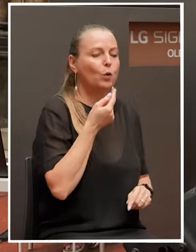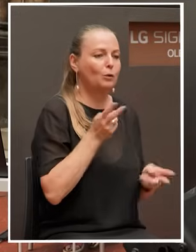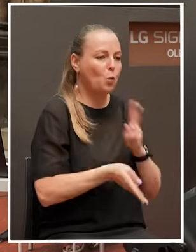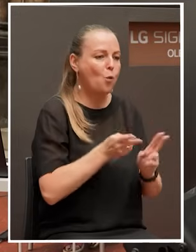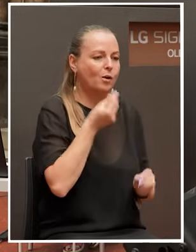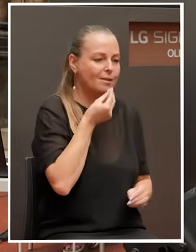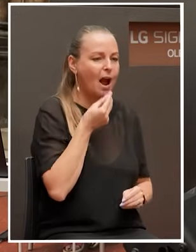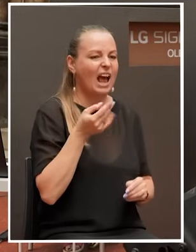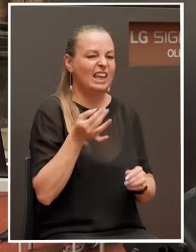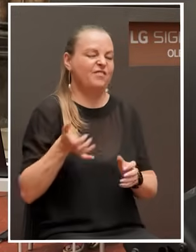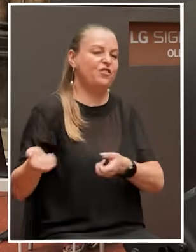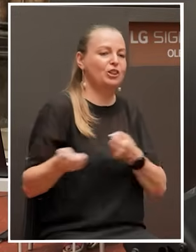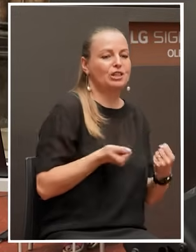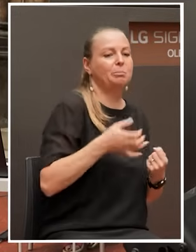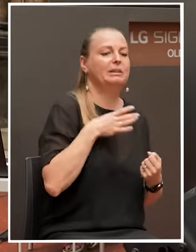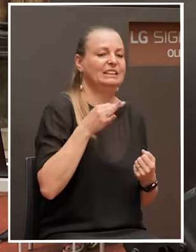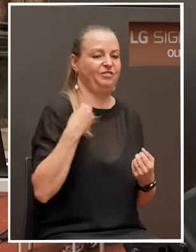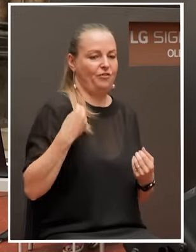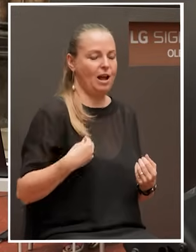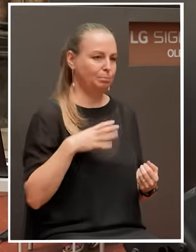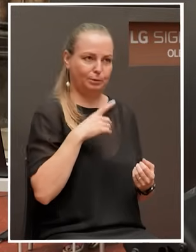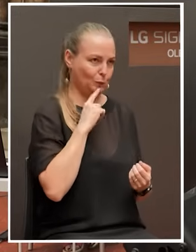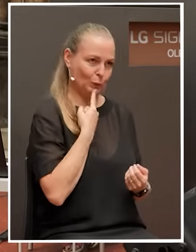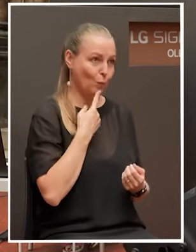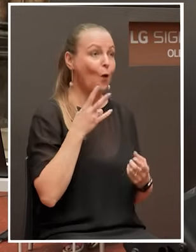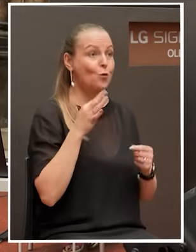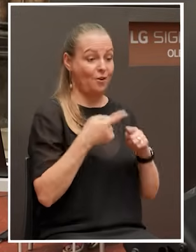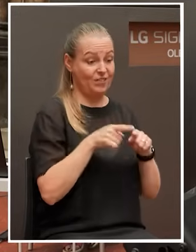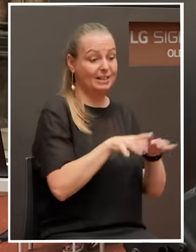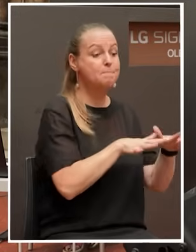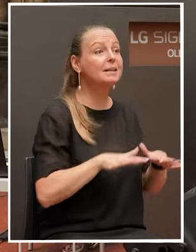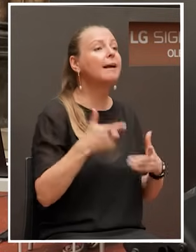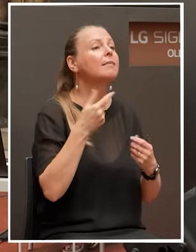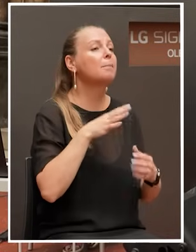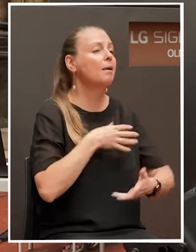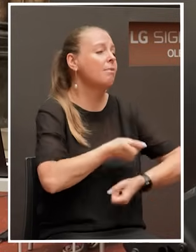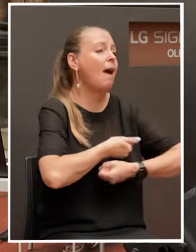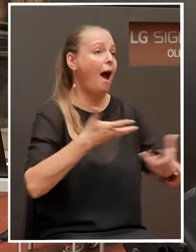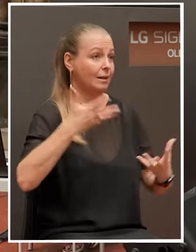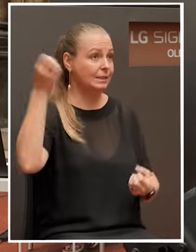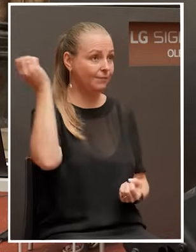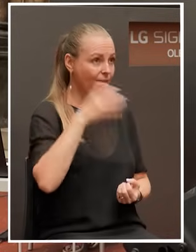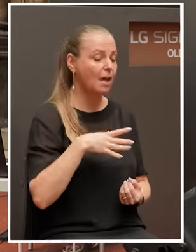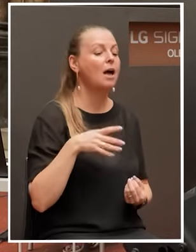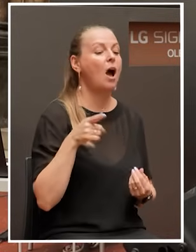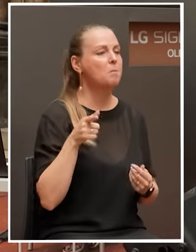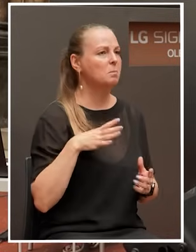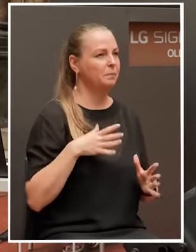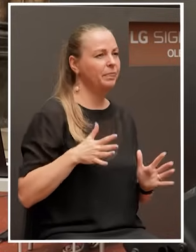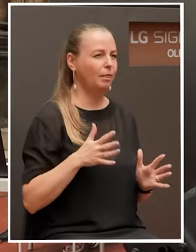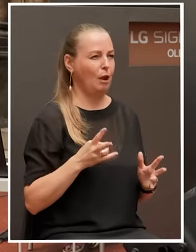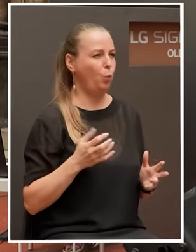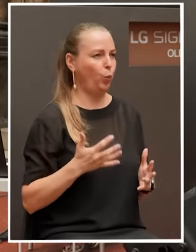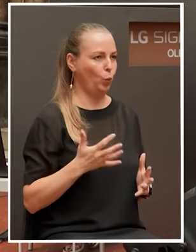пределы Франции – это непросто. Но и внутри Франции, вот в этих местах, где очень яркий свет, ему тоже бывает неуютно. Он